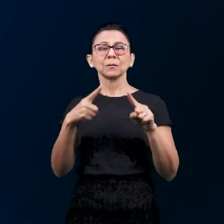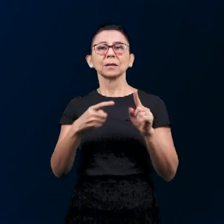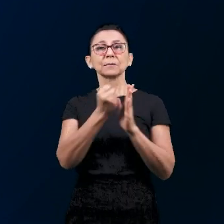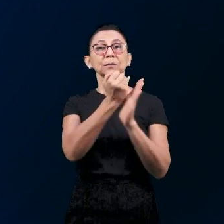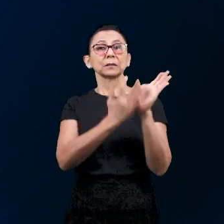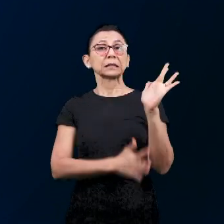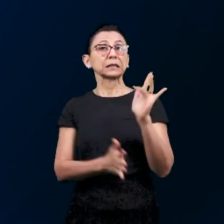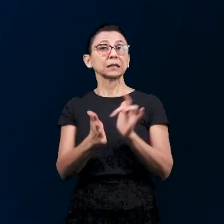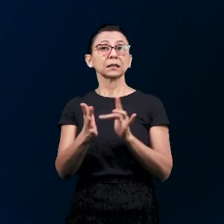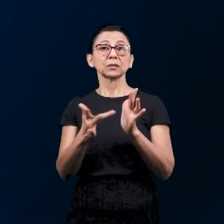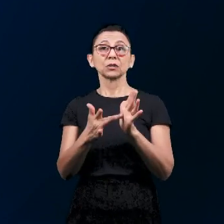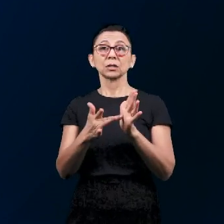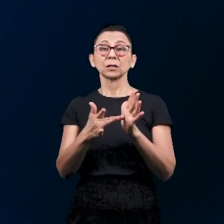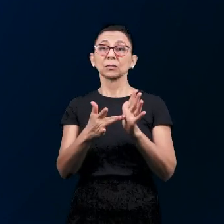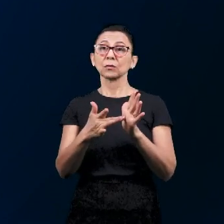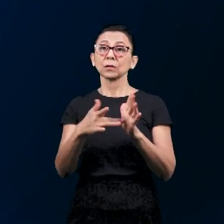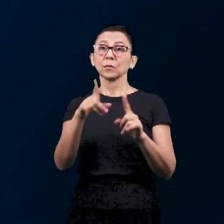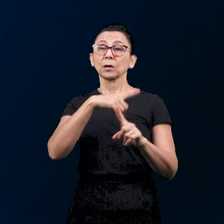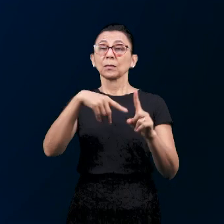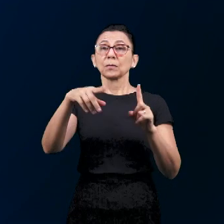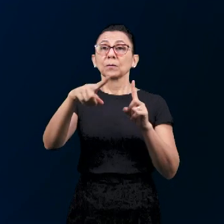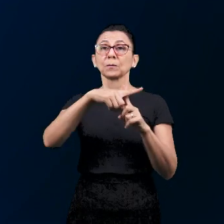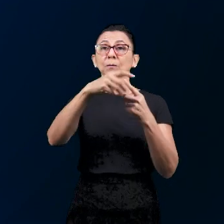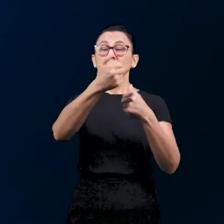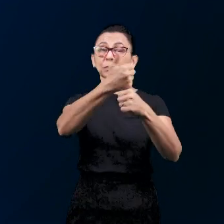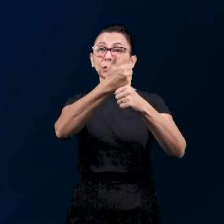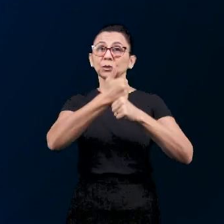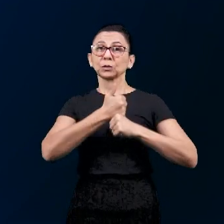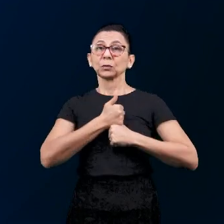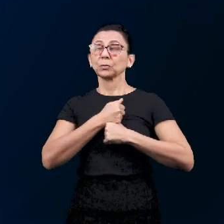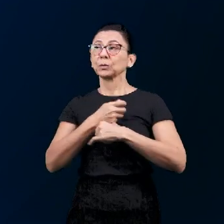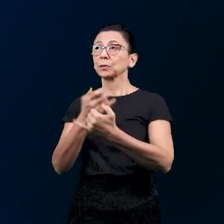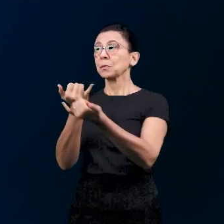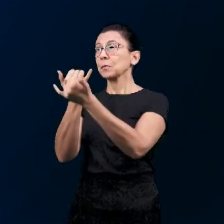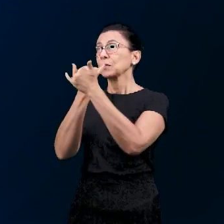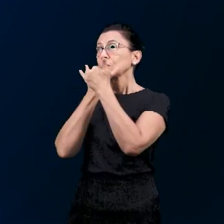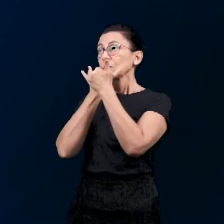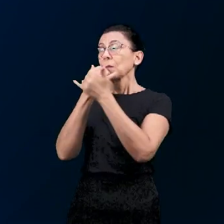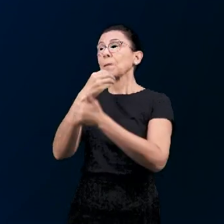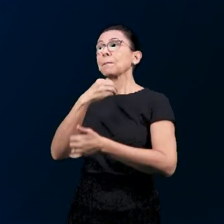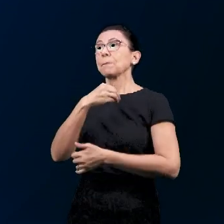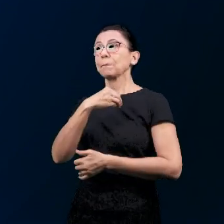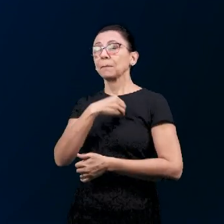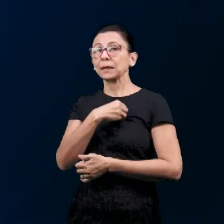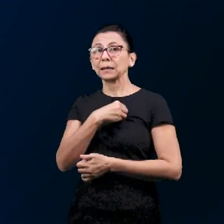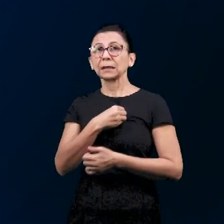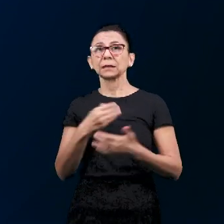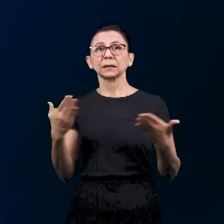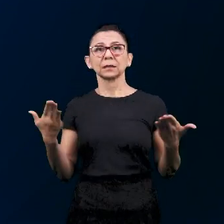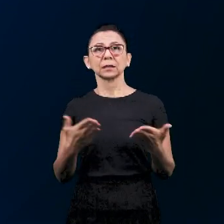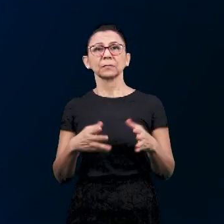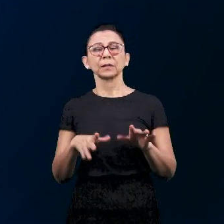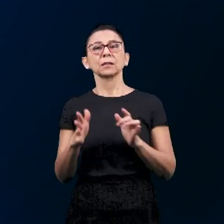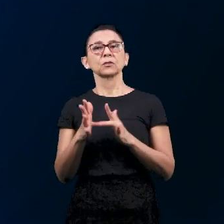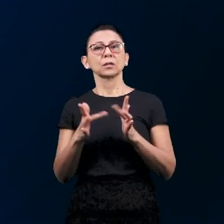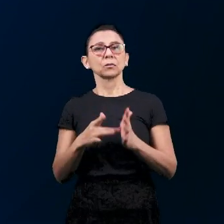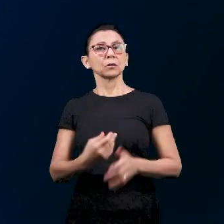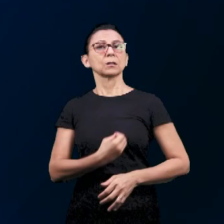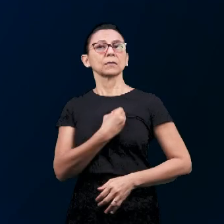Saint Jésus, nous sommes rachetés de tout péché accepté devant Dieu le Père. La compréhension que le Saint Jésus est vivant et que bientôt il reviendra nous